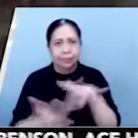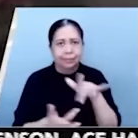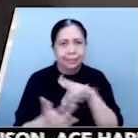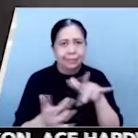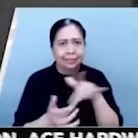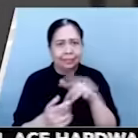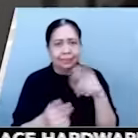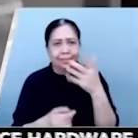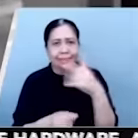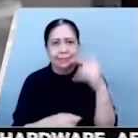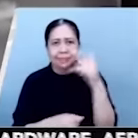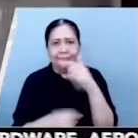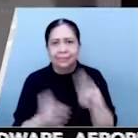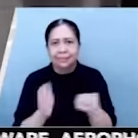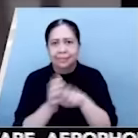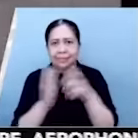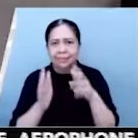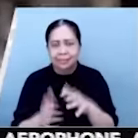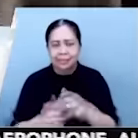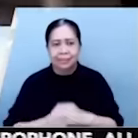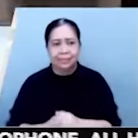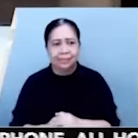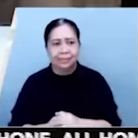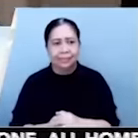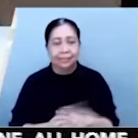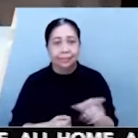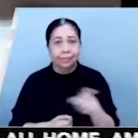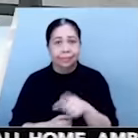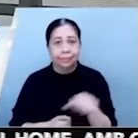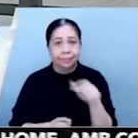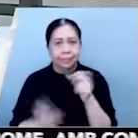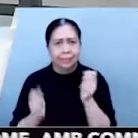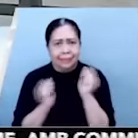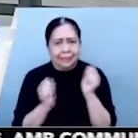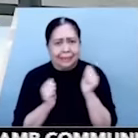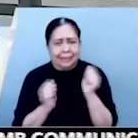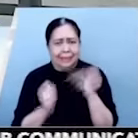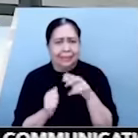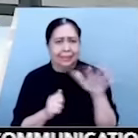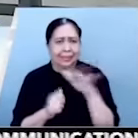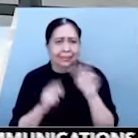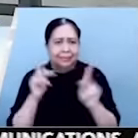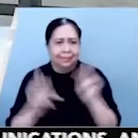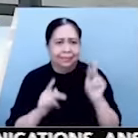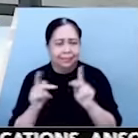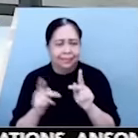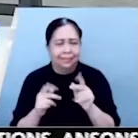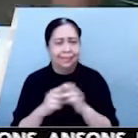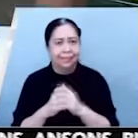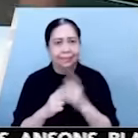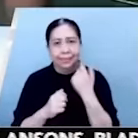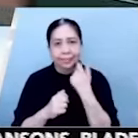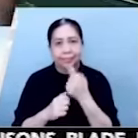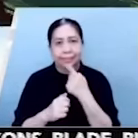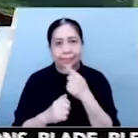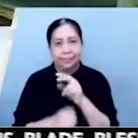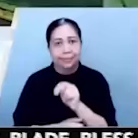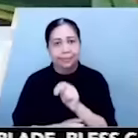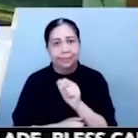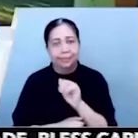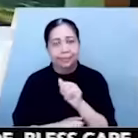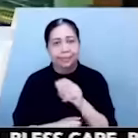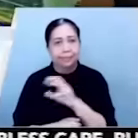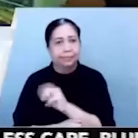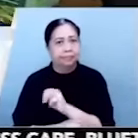sa Paliparan. Ang mga pasahero nagtilian. Bagamat naunang sinabi ng MIAA o Manila International